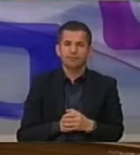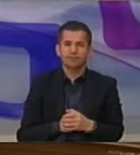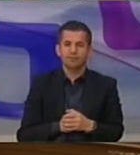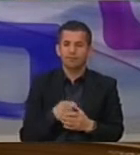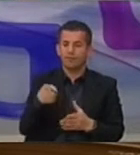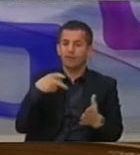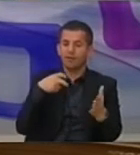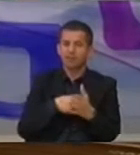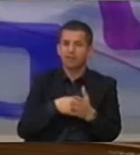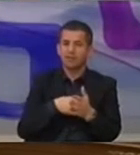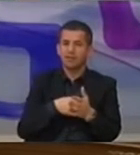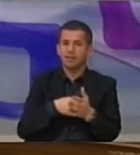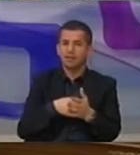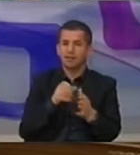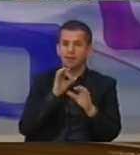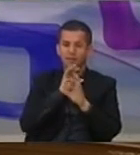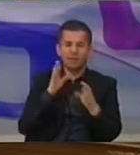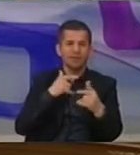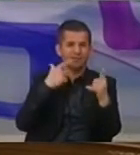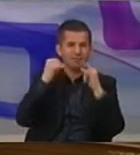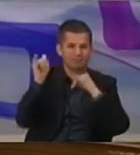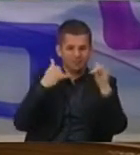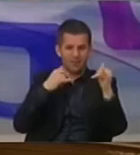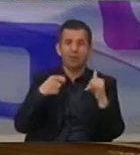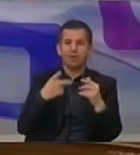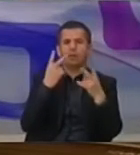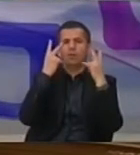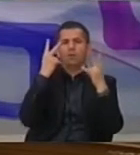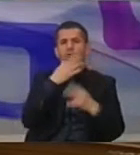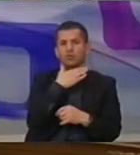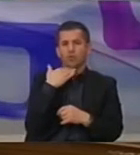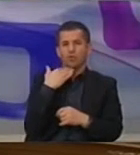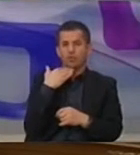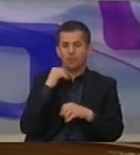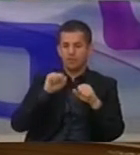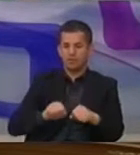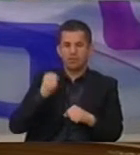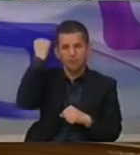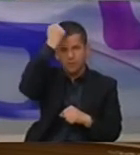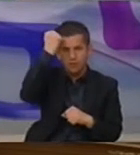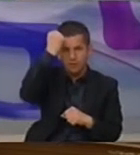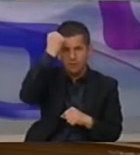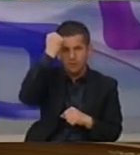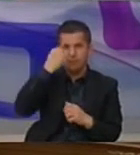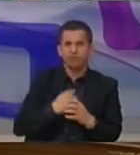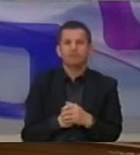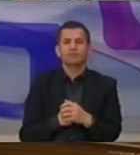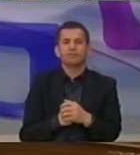Liberalizimi i vizave ka qenë dhe mbetet prioritet i qeverisë Republikës të Kosovës dhe edhe këtu